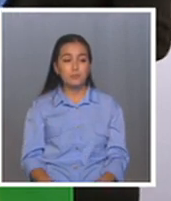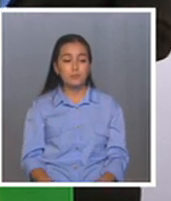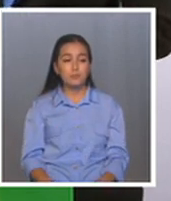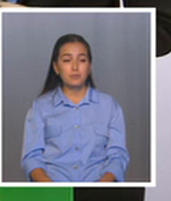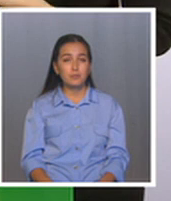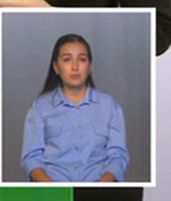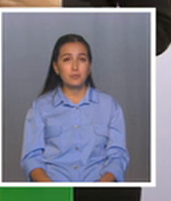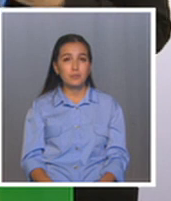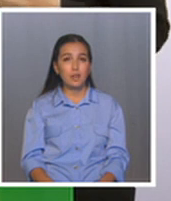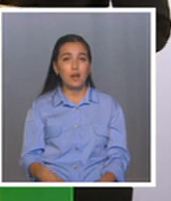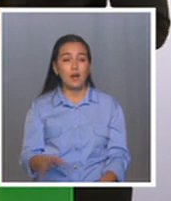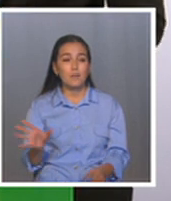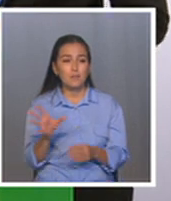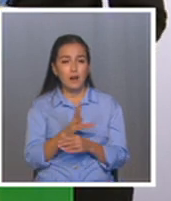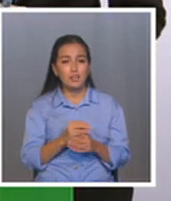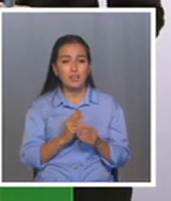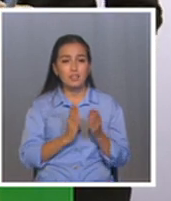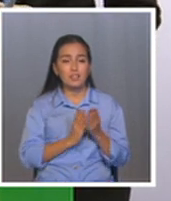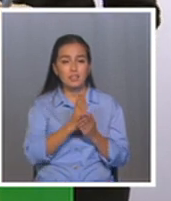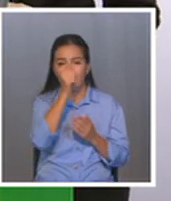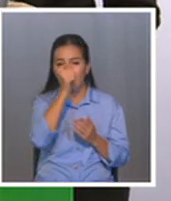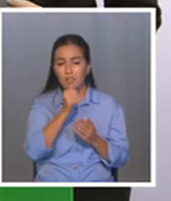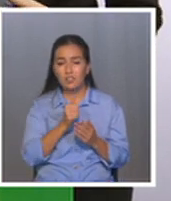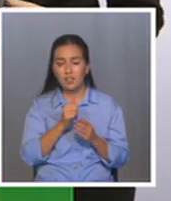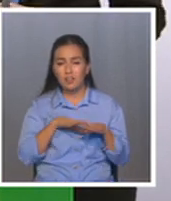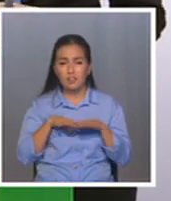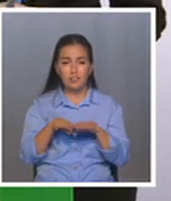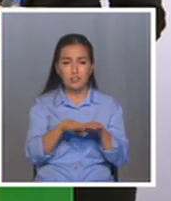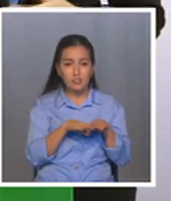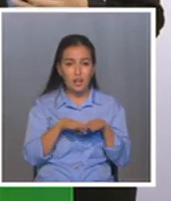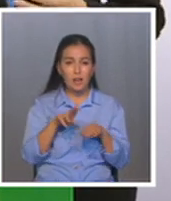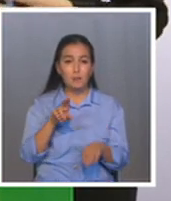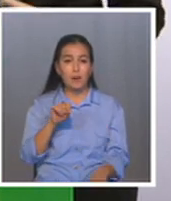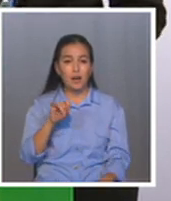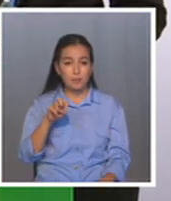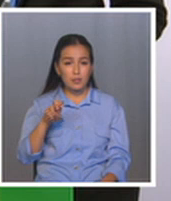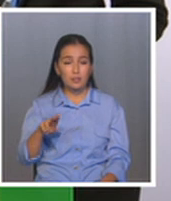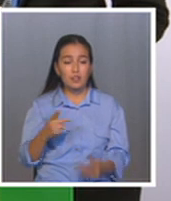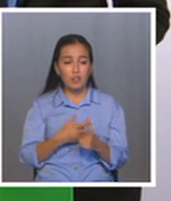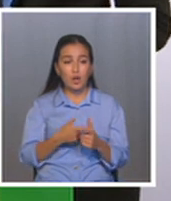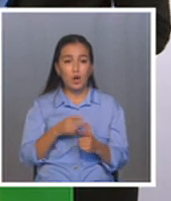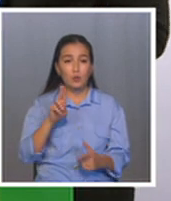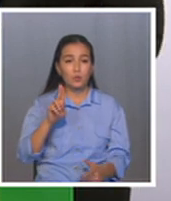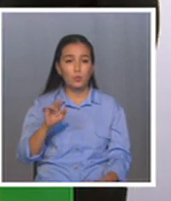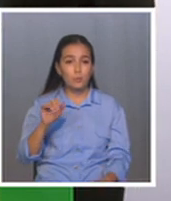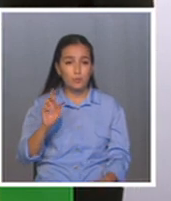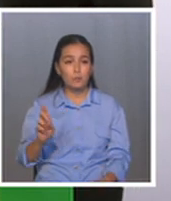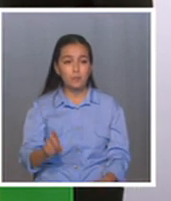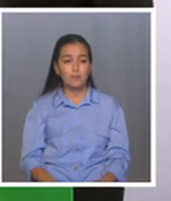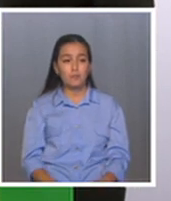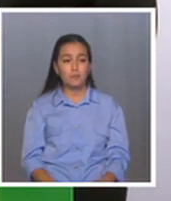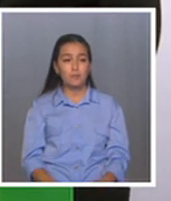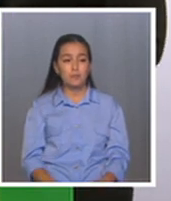шатастырмайық. Енді барлық қырлары өзара тең тік бұрышты параллелепипед куб деп аталады.